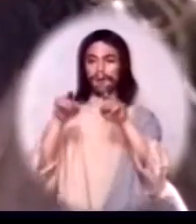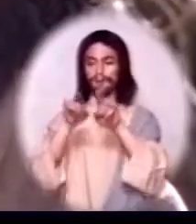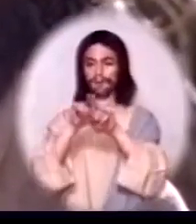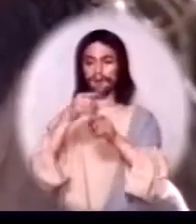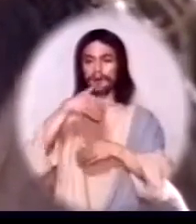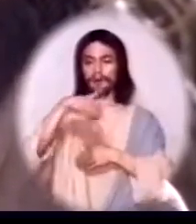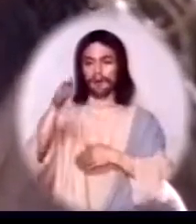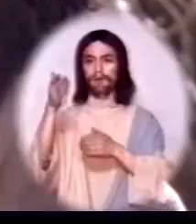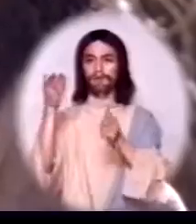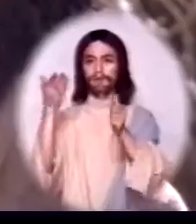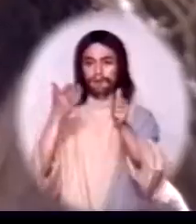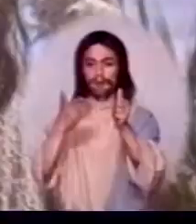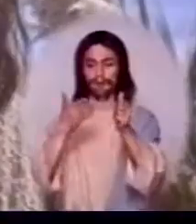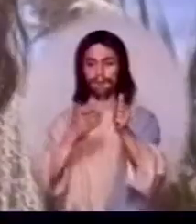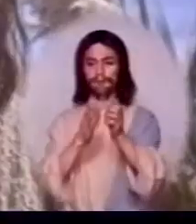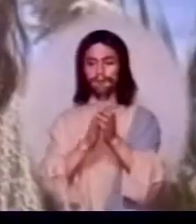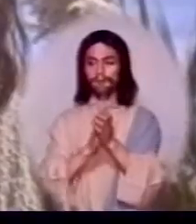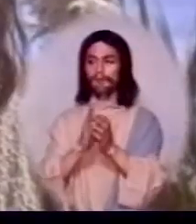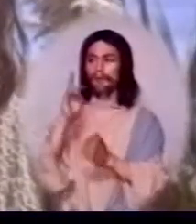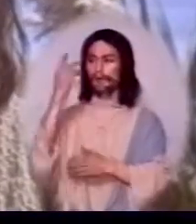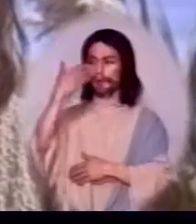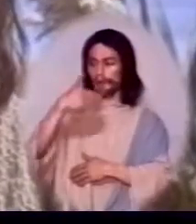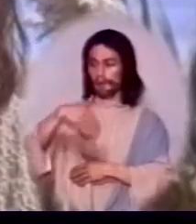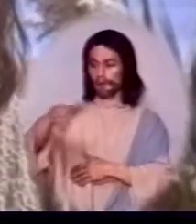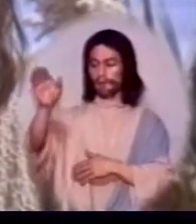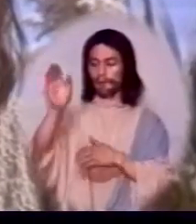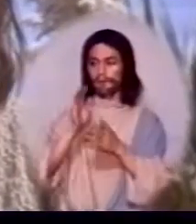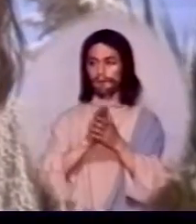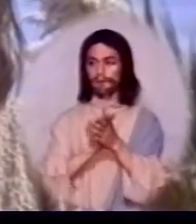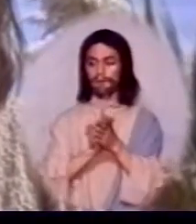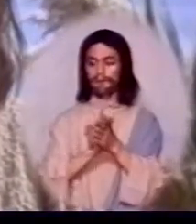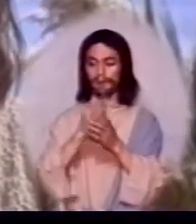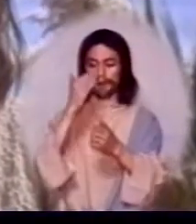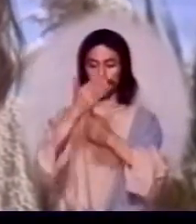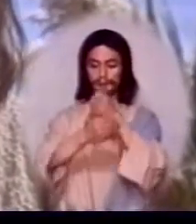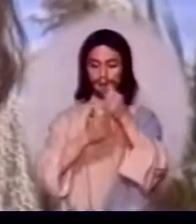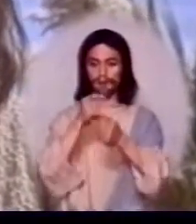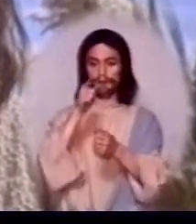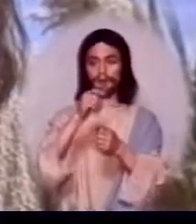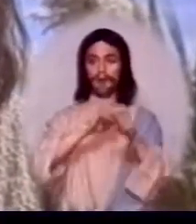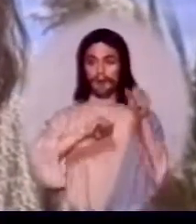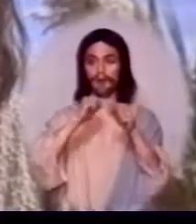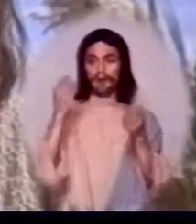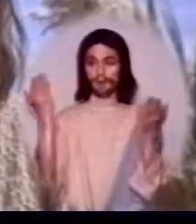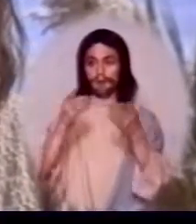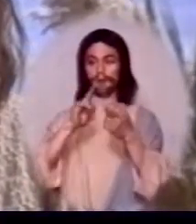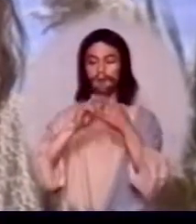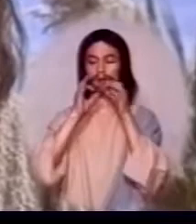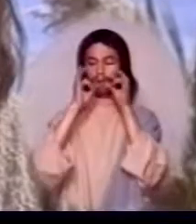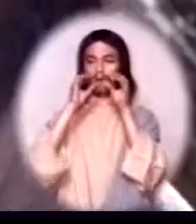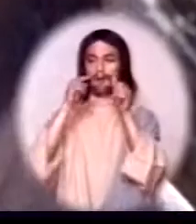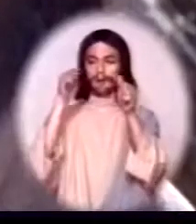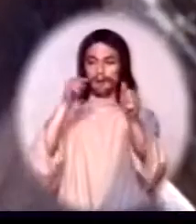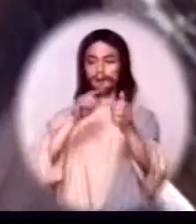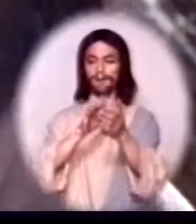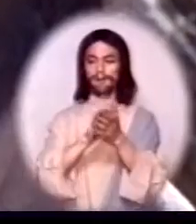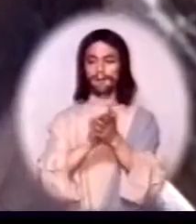함께 가게 하소서. 돌아가서 하나님이 너에게 행하신 일을 전파하라.